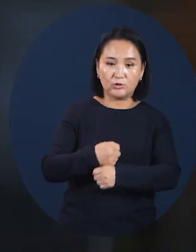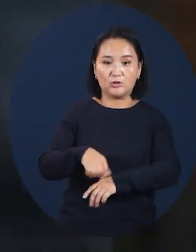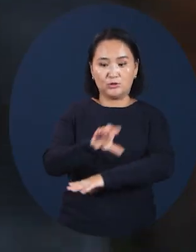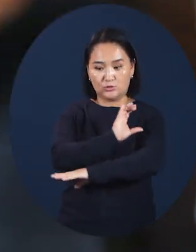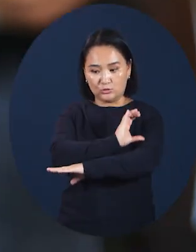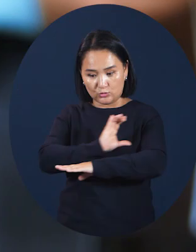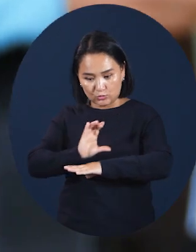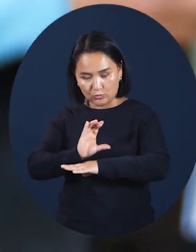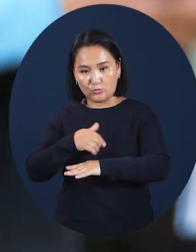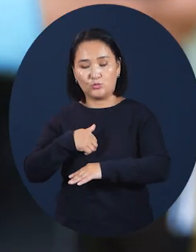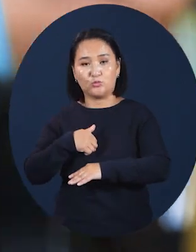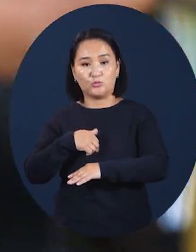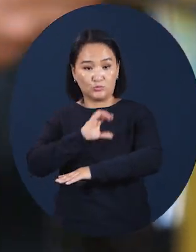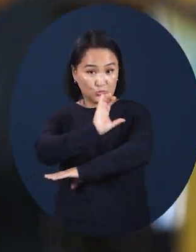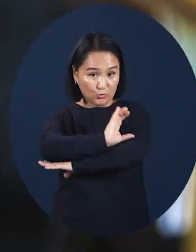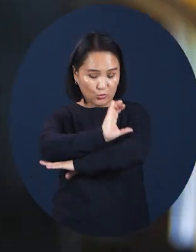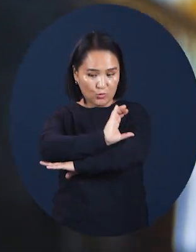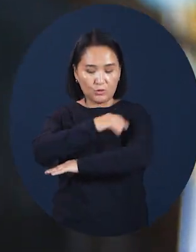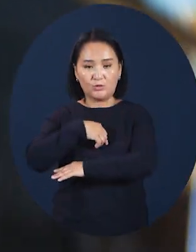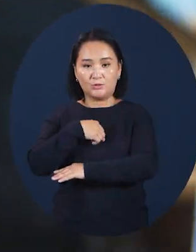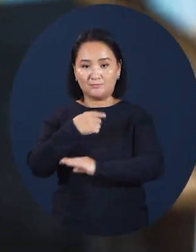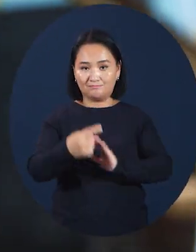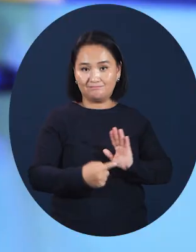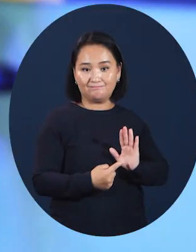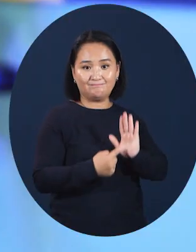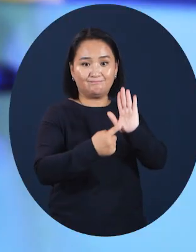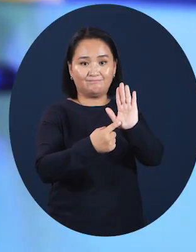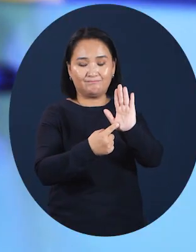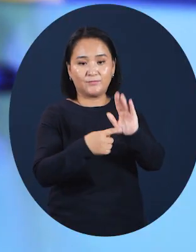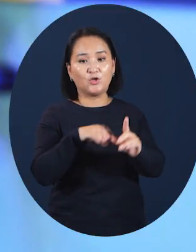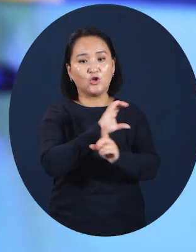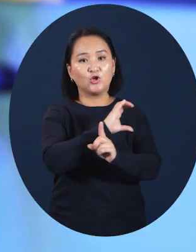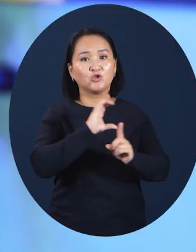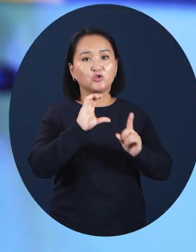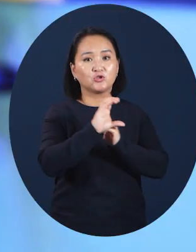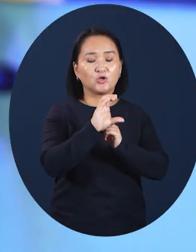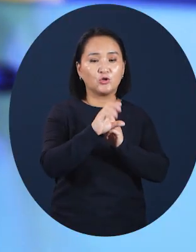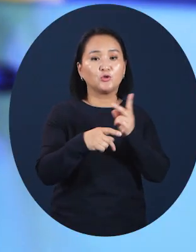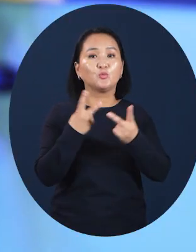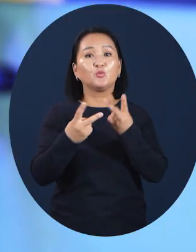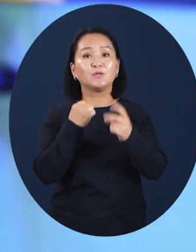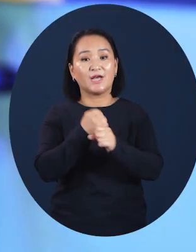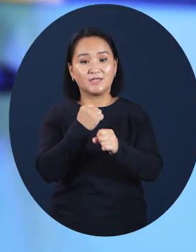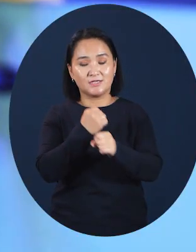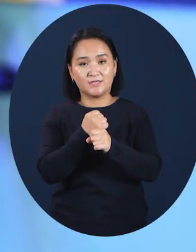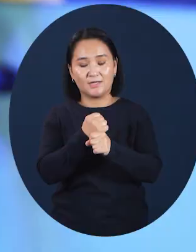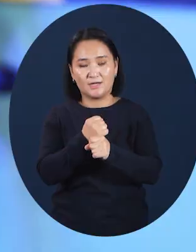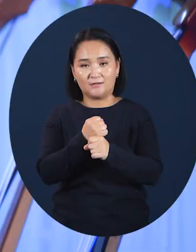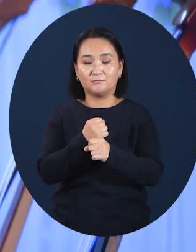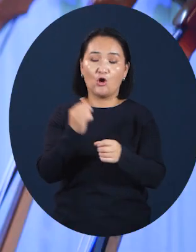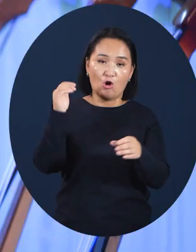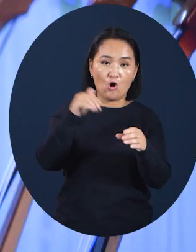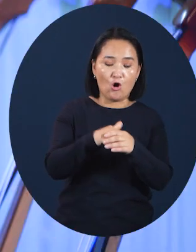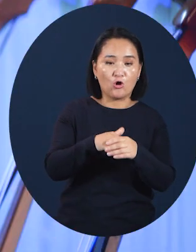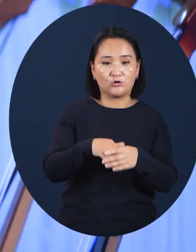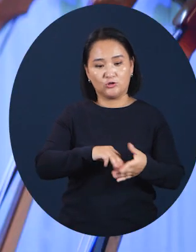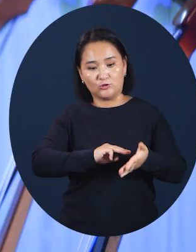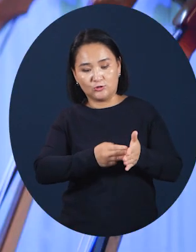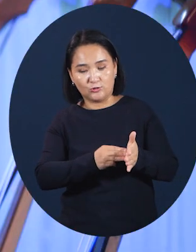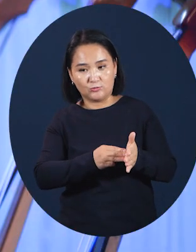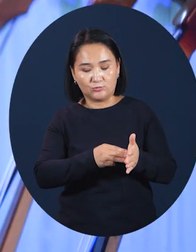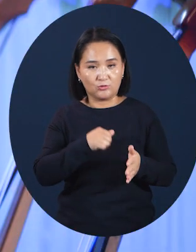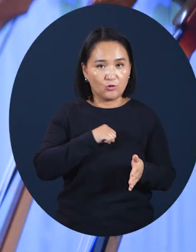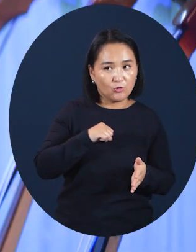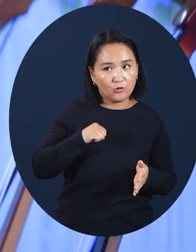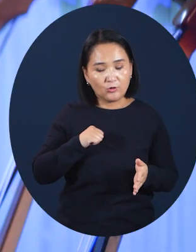буцаад хэрэгтэй бас сургуулийнхаа нүүр царай болж соёлын арга хэмжээнд суралцтал дээр бол хүүхдүүд оролцоод төлөлтөө бас маш